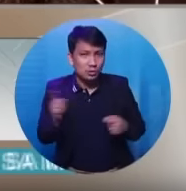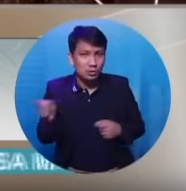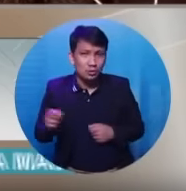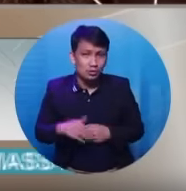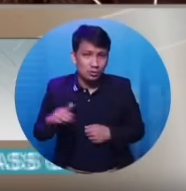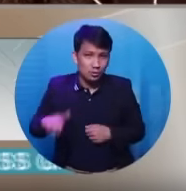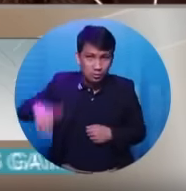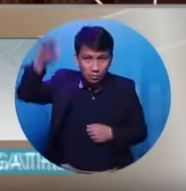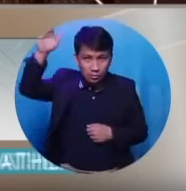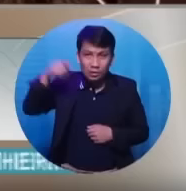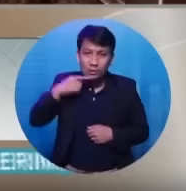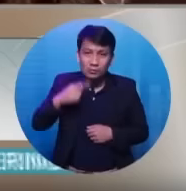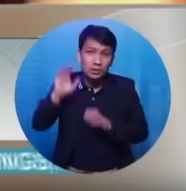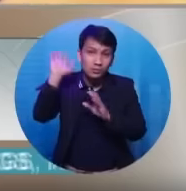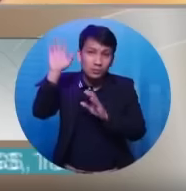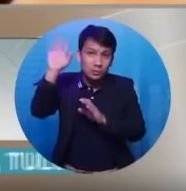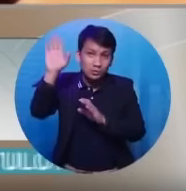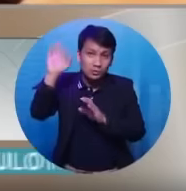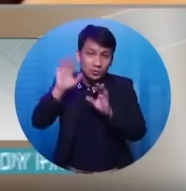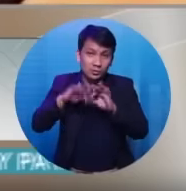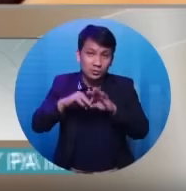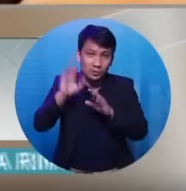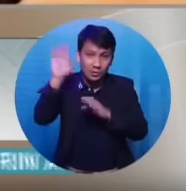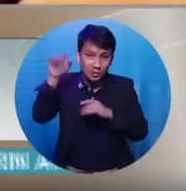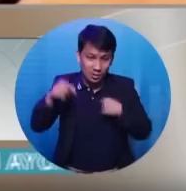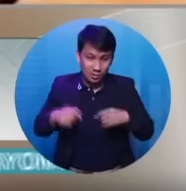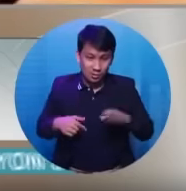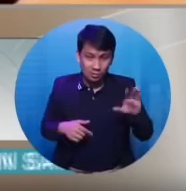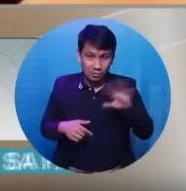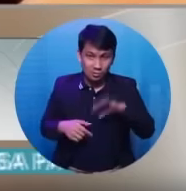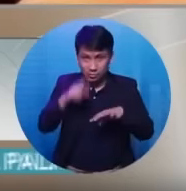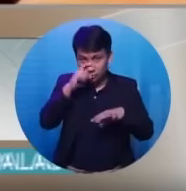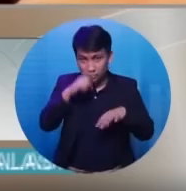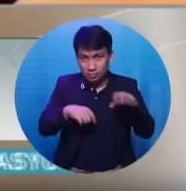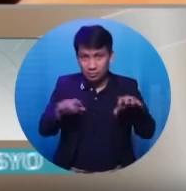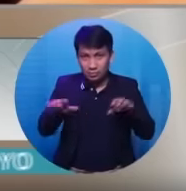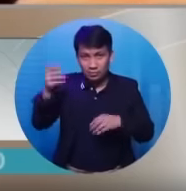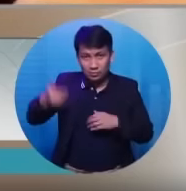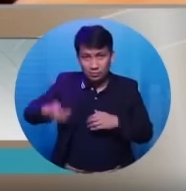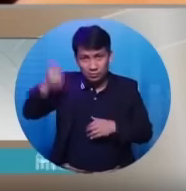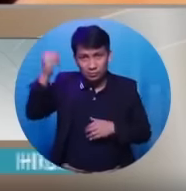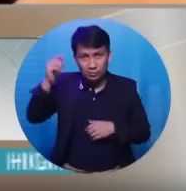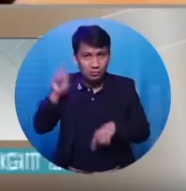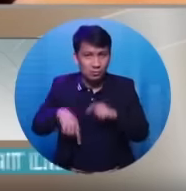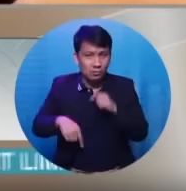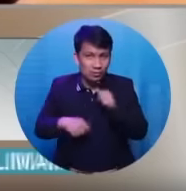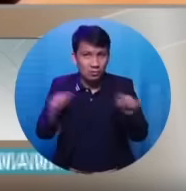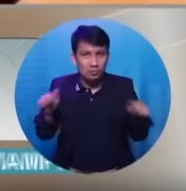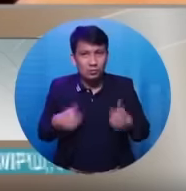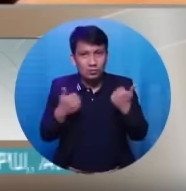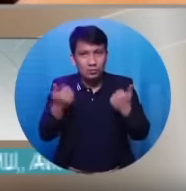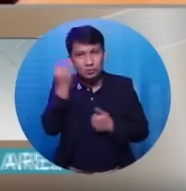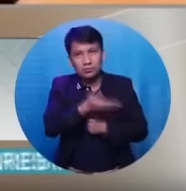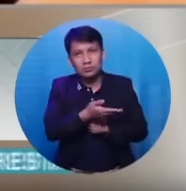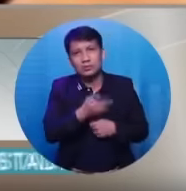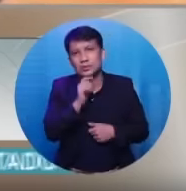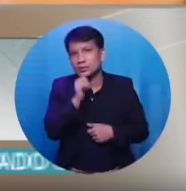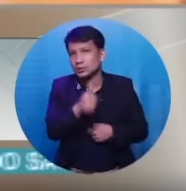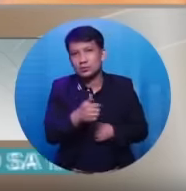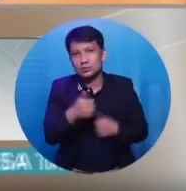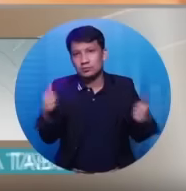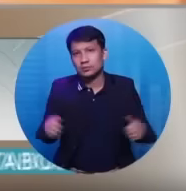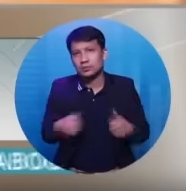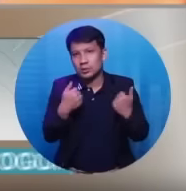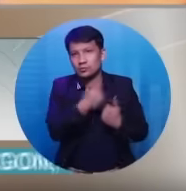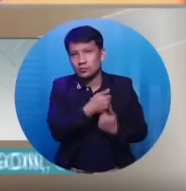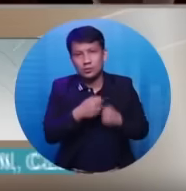Ang laki nun, ang tangkad. Kaya ko ang height ho, 5'5 lang. May screenshot po kami, hindi niya po hinamon si Kenneth.